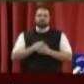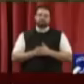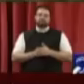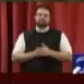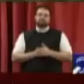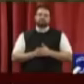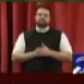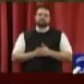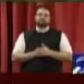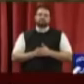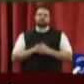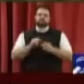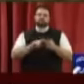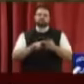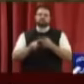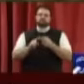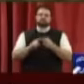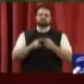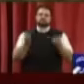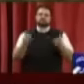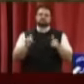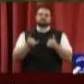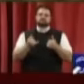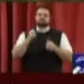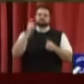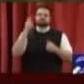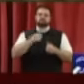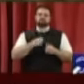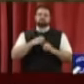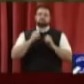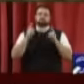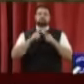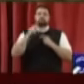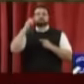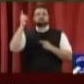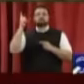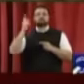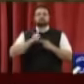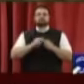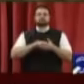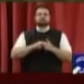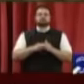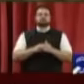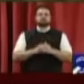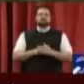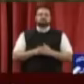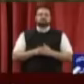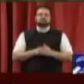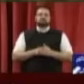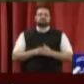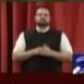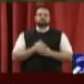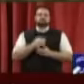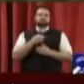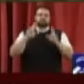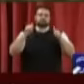aceste conexiuni orale care se întâmplă, dimineața eu mă trezesc cu ideea, cu soluția. Și îi spuneam, Doamne, eu nu știu ce ai de făcut. Tu rezolvi, iar